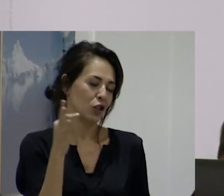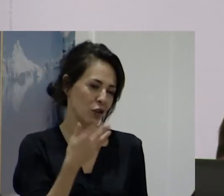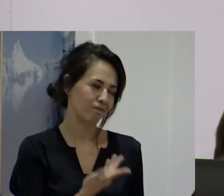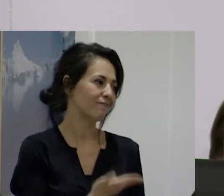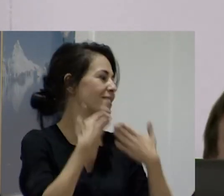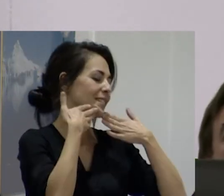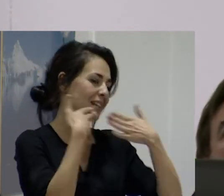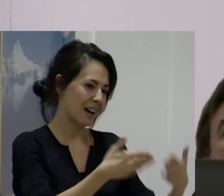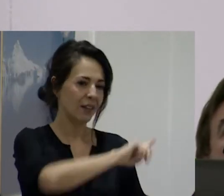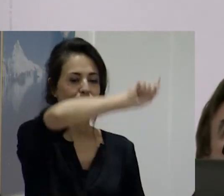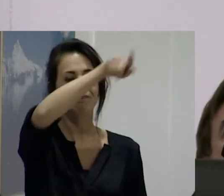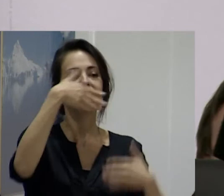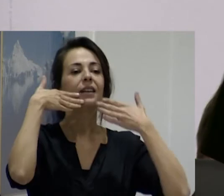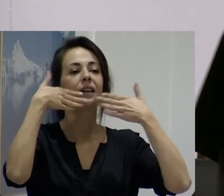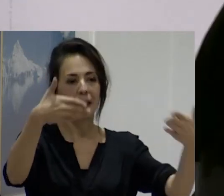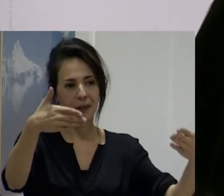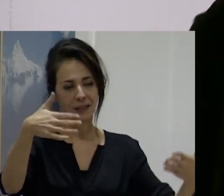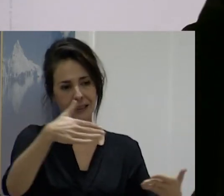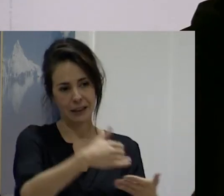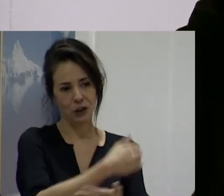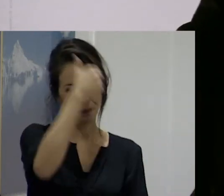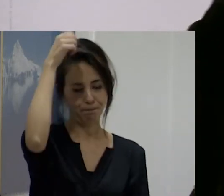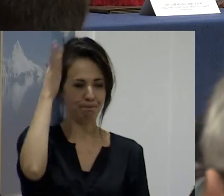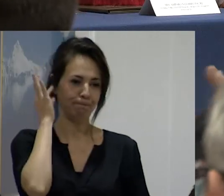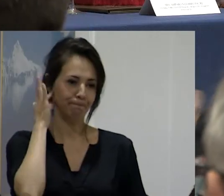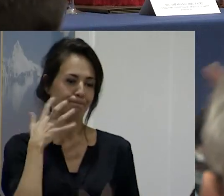moltes gràcies a totes i a tots.